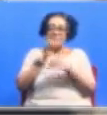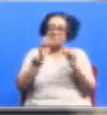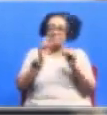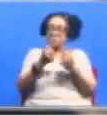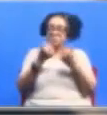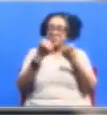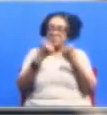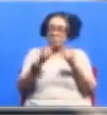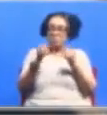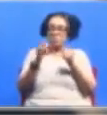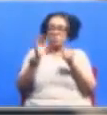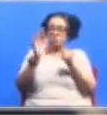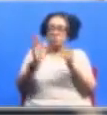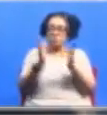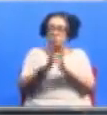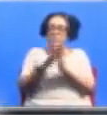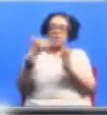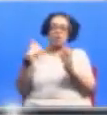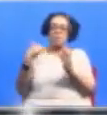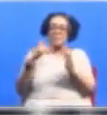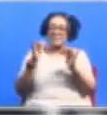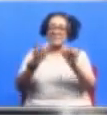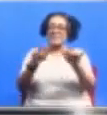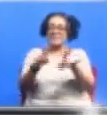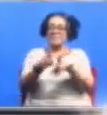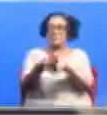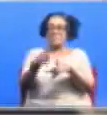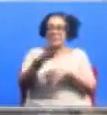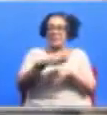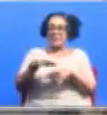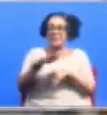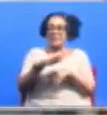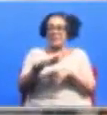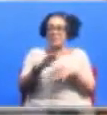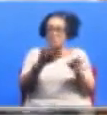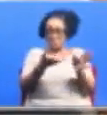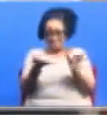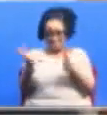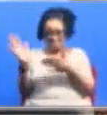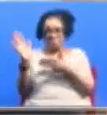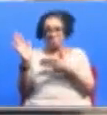haitawezekana wewe na mkora kukaa pale. Kwa hivyo tutakutoa kwanza,